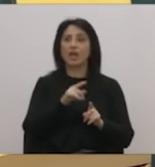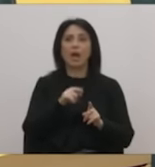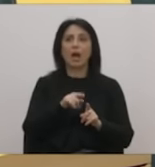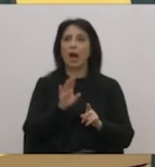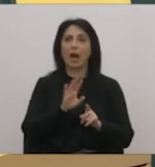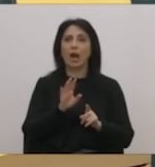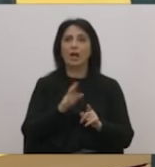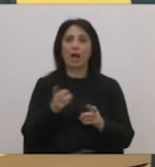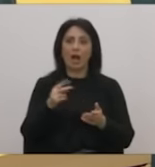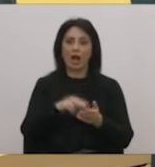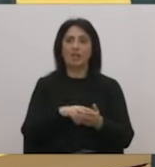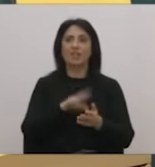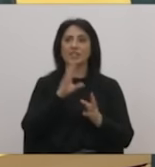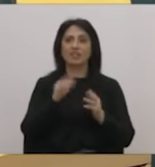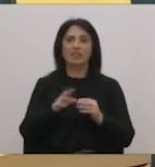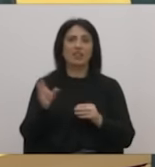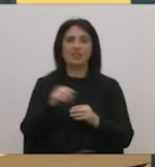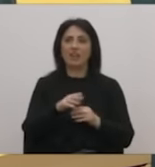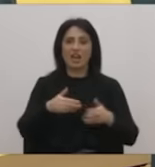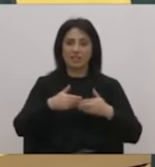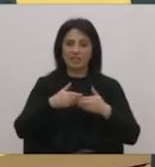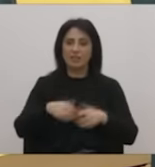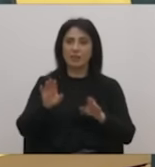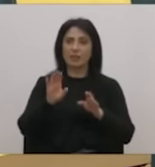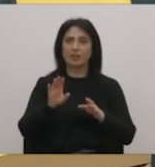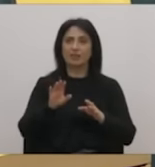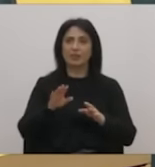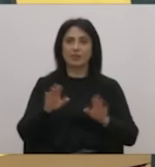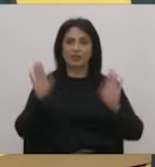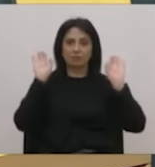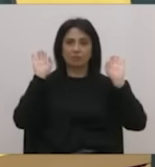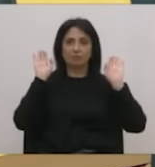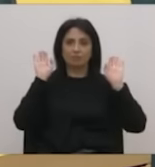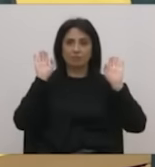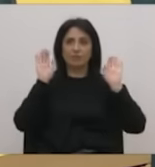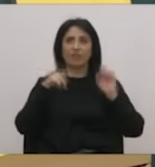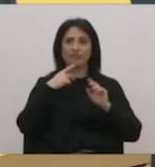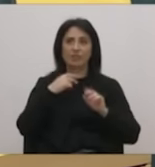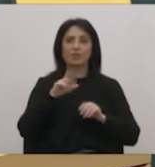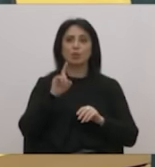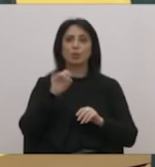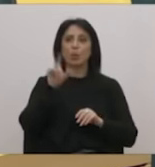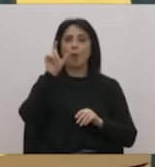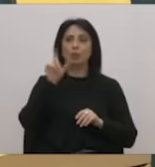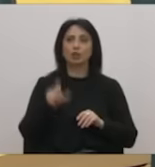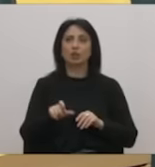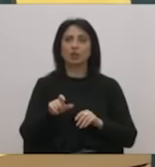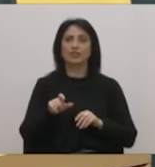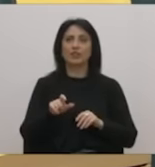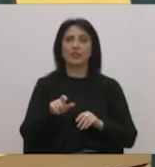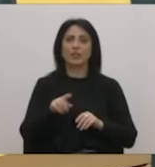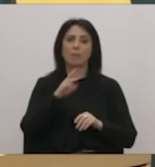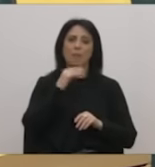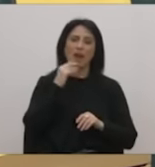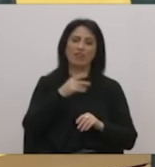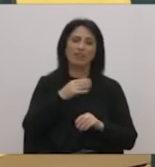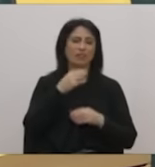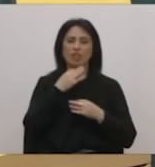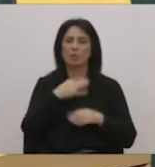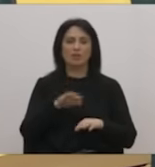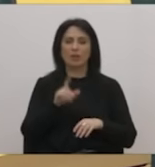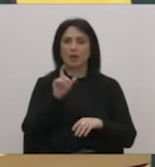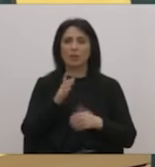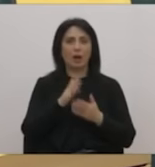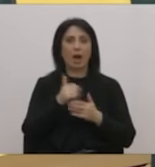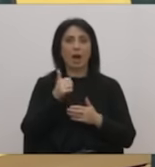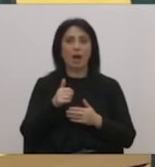ეხლა ადექით და საერთოდ ყველა აქედან გადით და ხელები აწიეთ და თქვით, რომ სალომე ზურაბიშვილი ან მარგველაშვილი ან ნებისმიერი ადამიანი